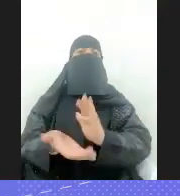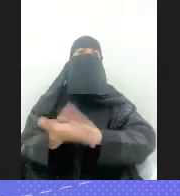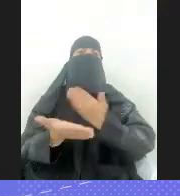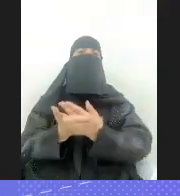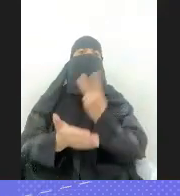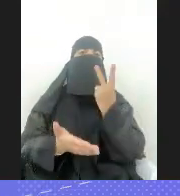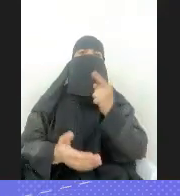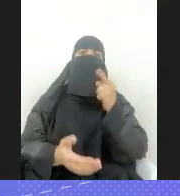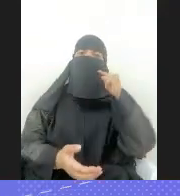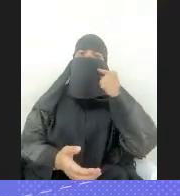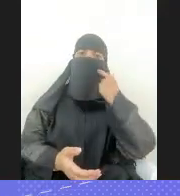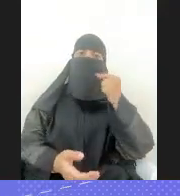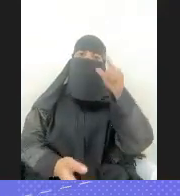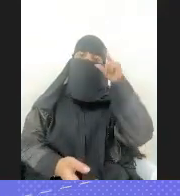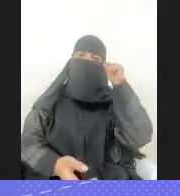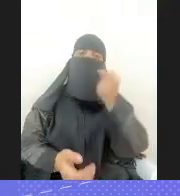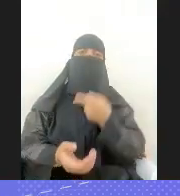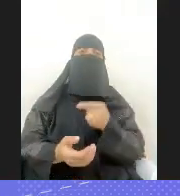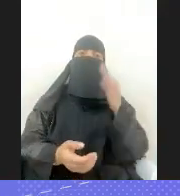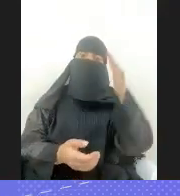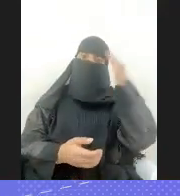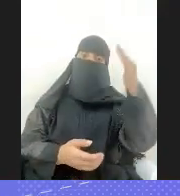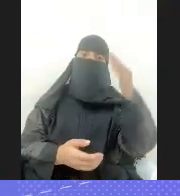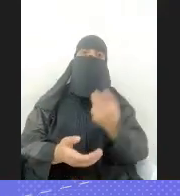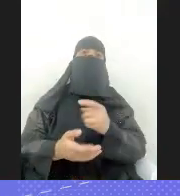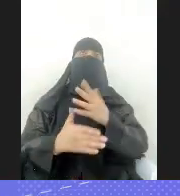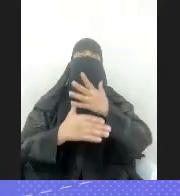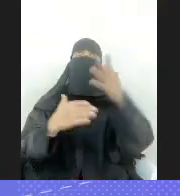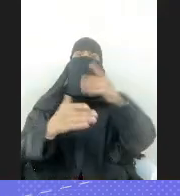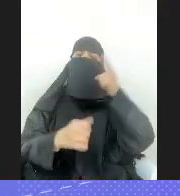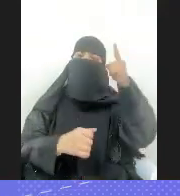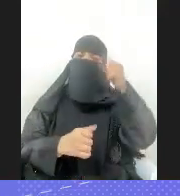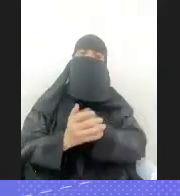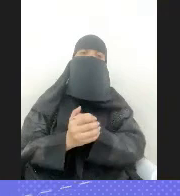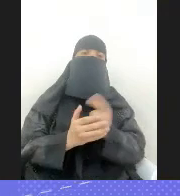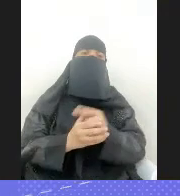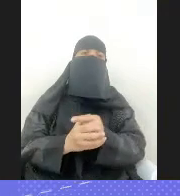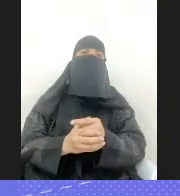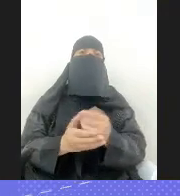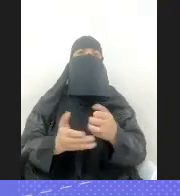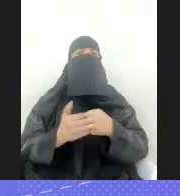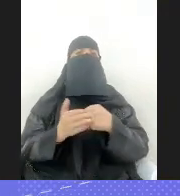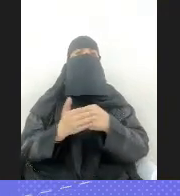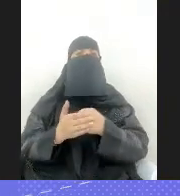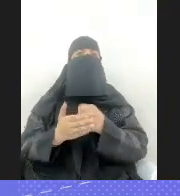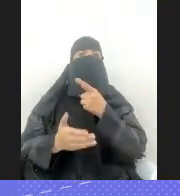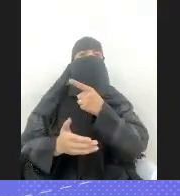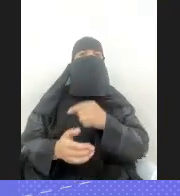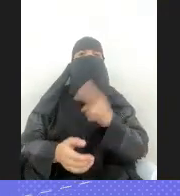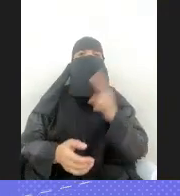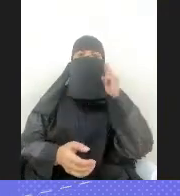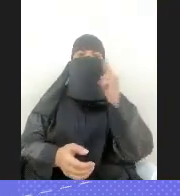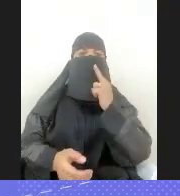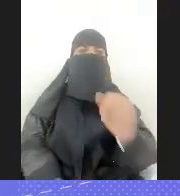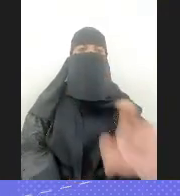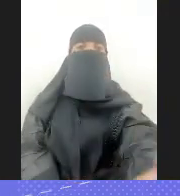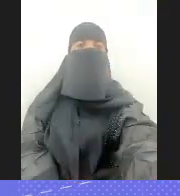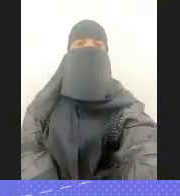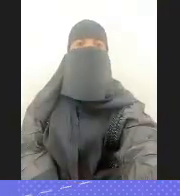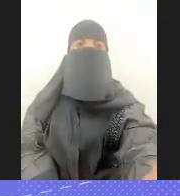لكم بحجم السماء لخدمة أحبابنا من ذوي الهمم. وقبل الختام،